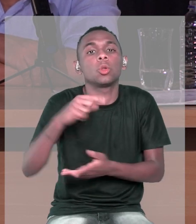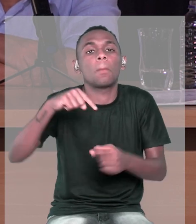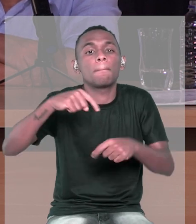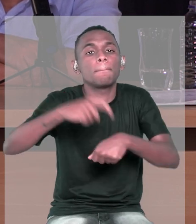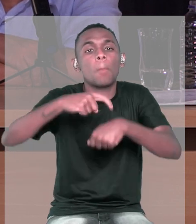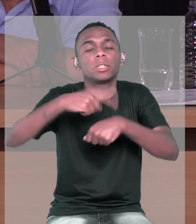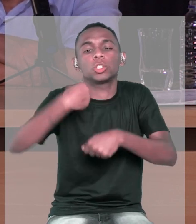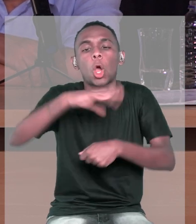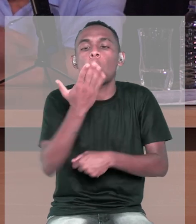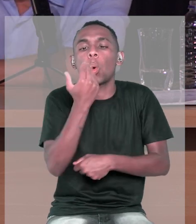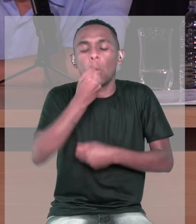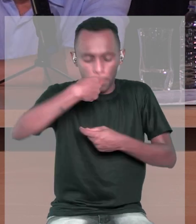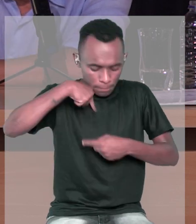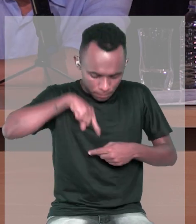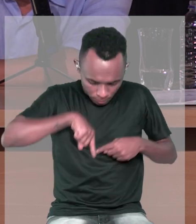digere?